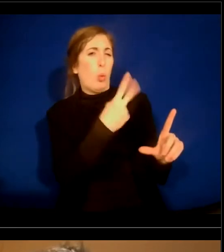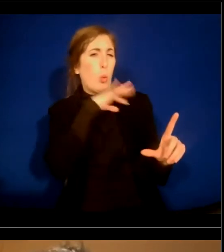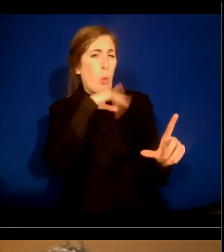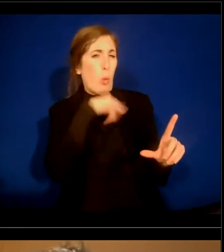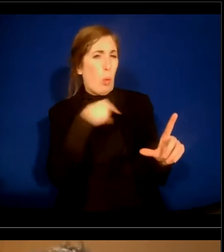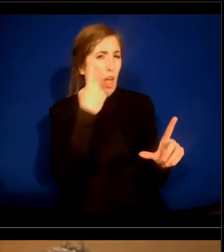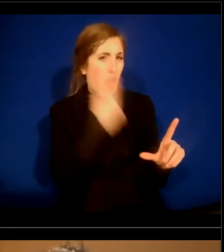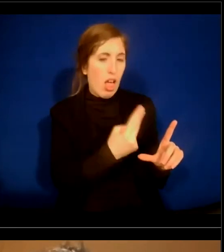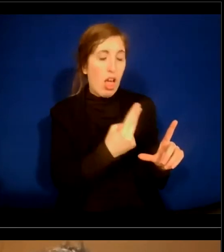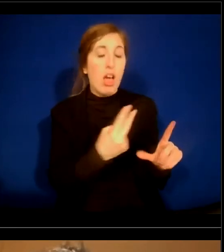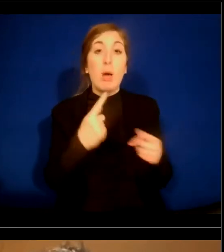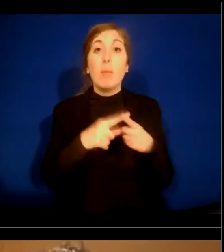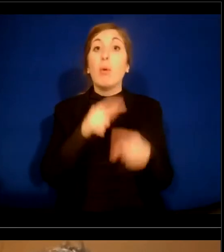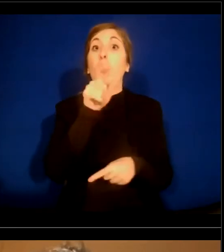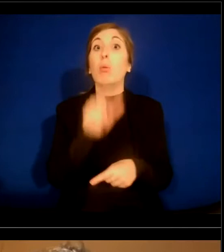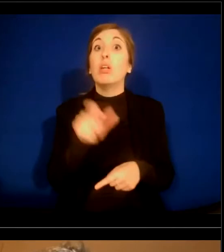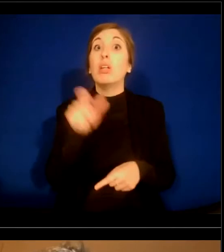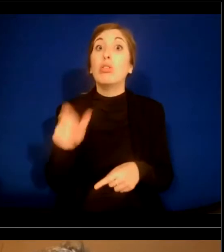l'altro